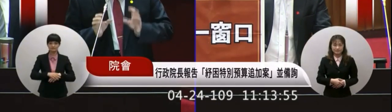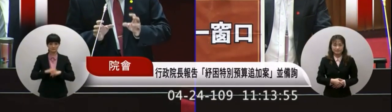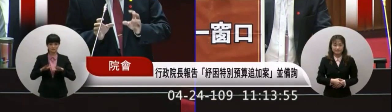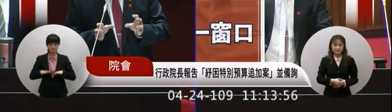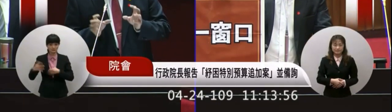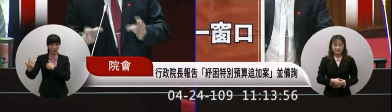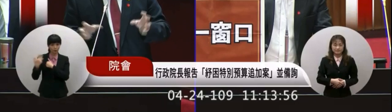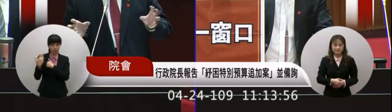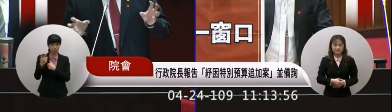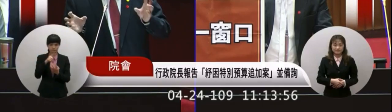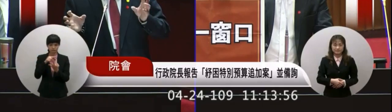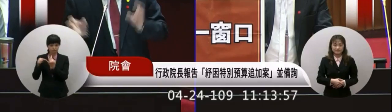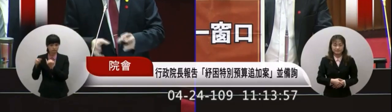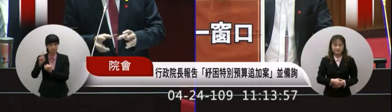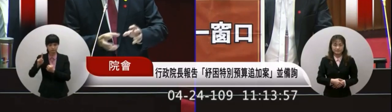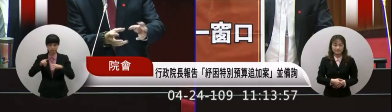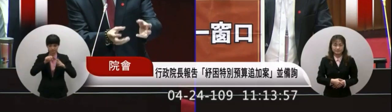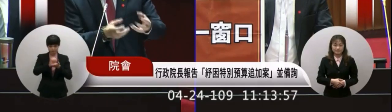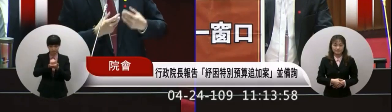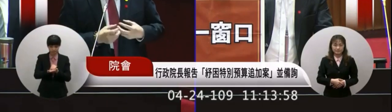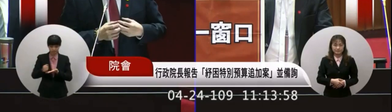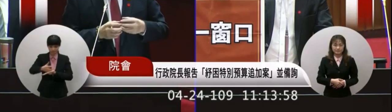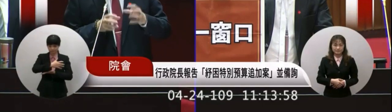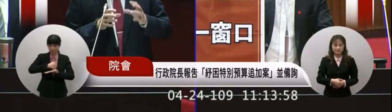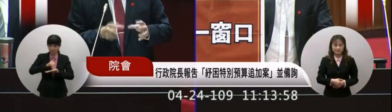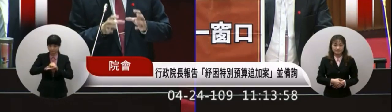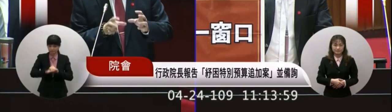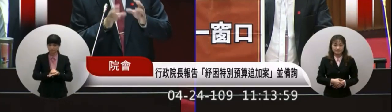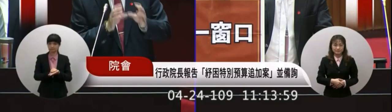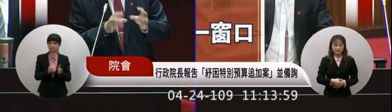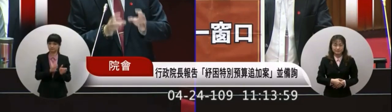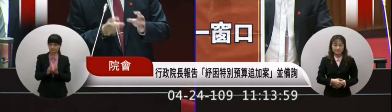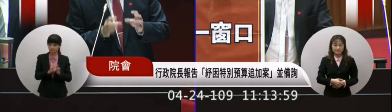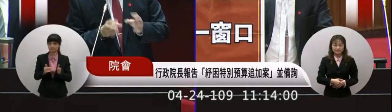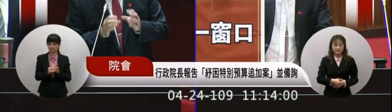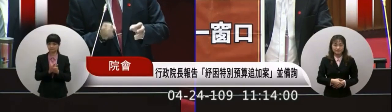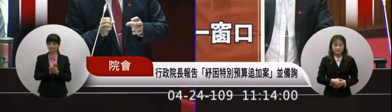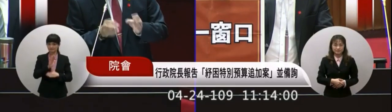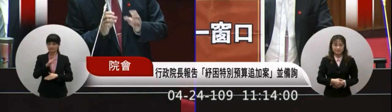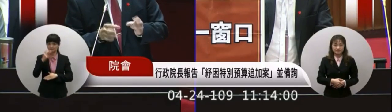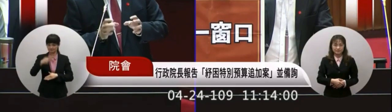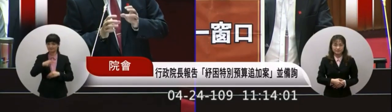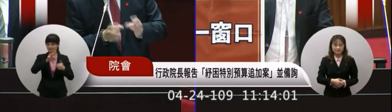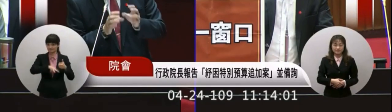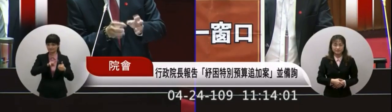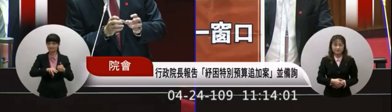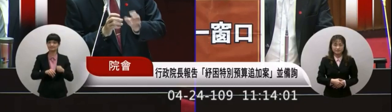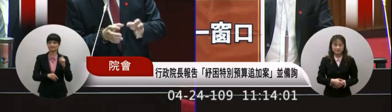货，啊，即个要安怎叫各部会来加强，啊，送 Q&A 一摆，互阮只